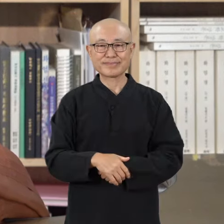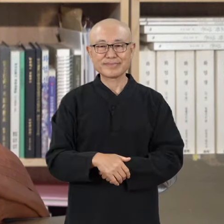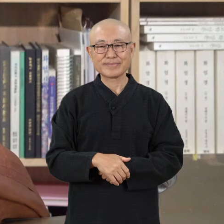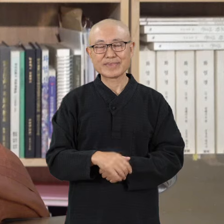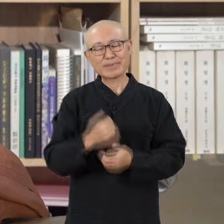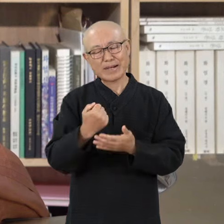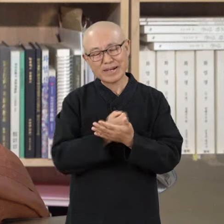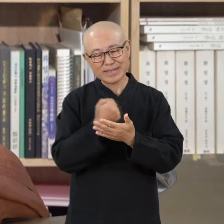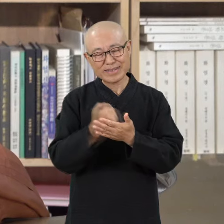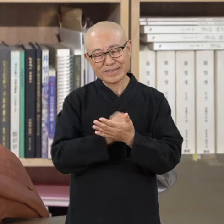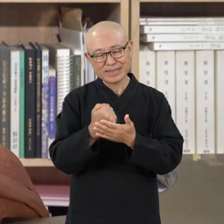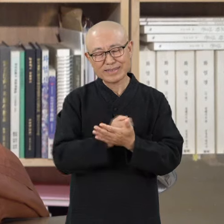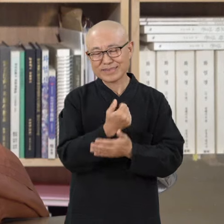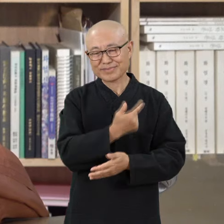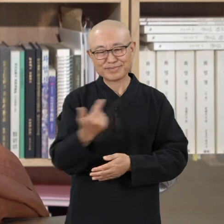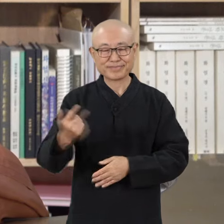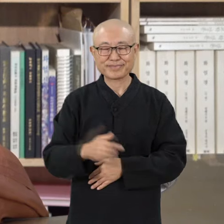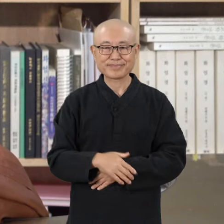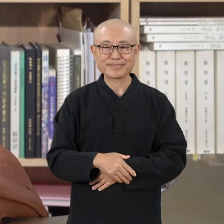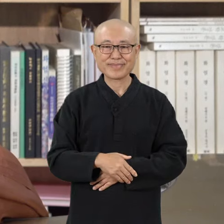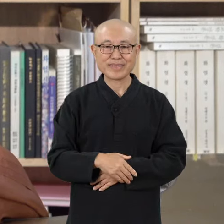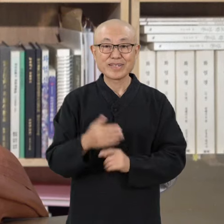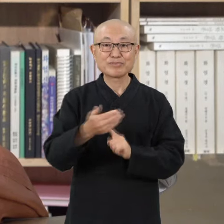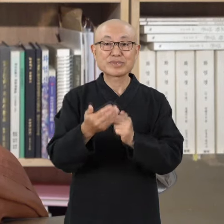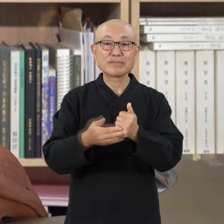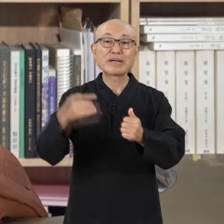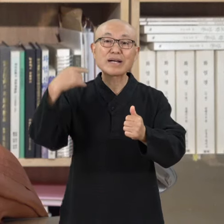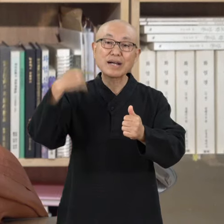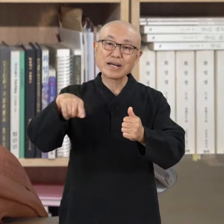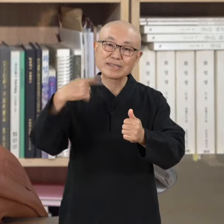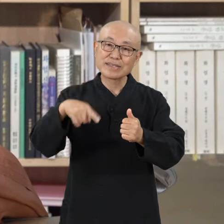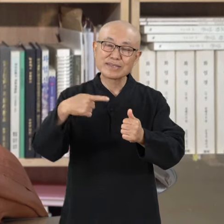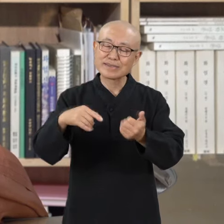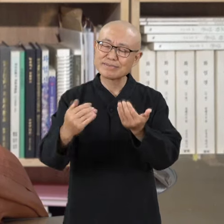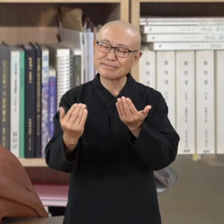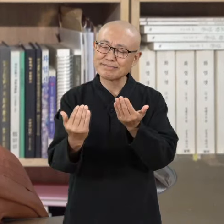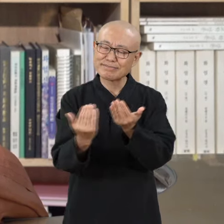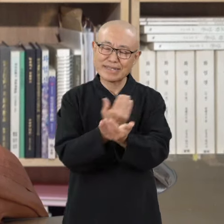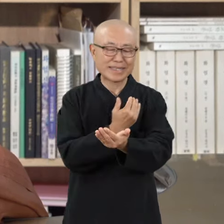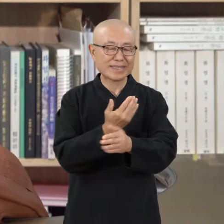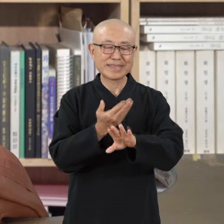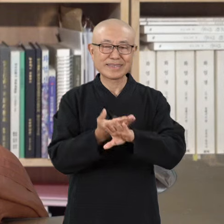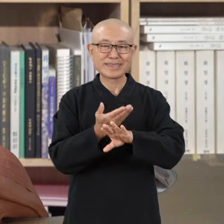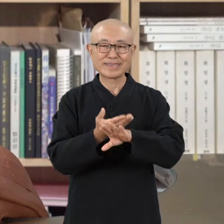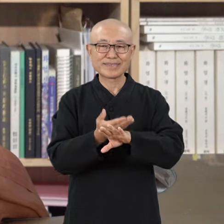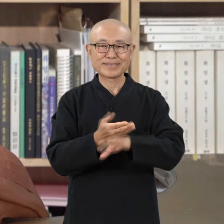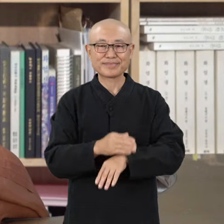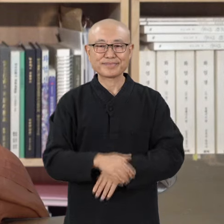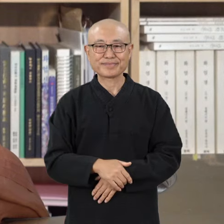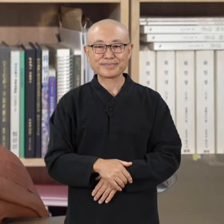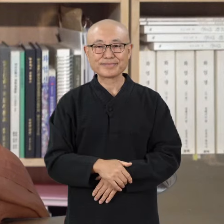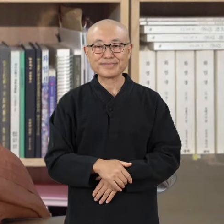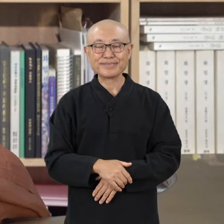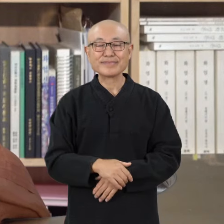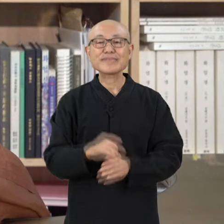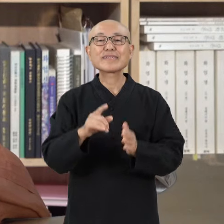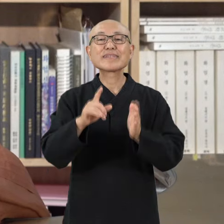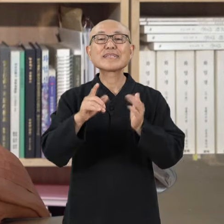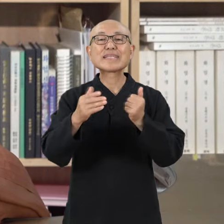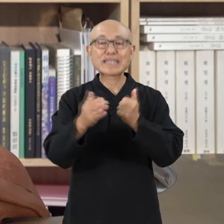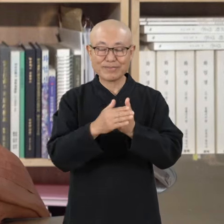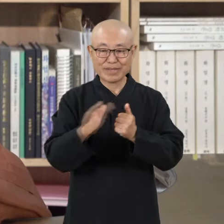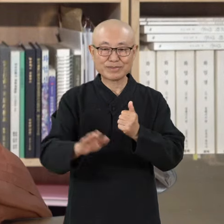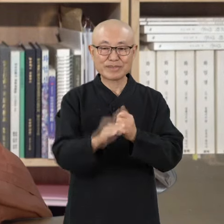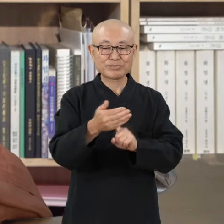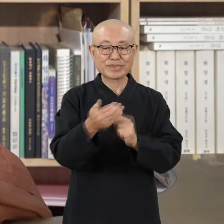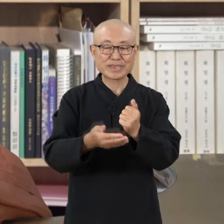됐습니다. 부처님의 가르침하고는 정 반대로 가고 있어요. 그래서 이럴 때일수록 우리는 부처님의